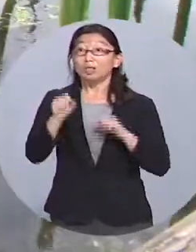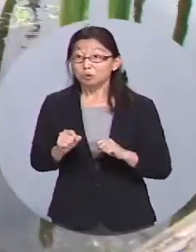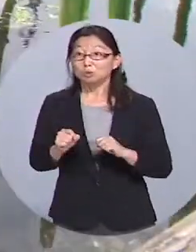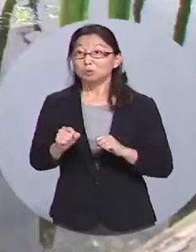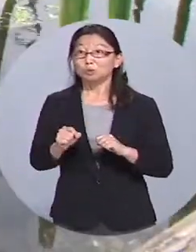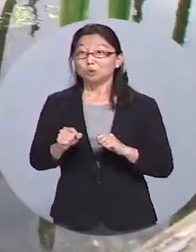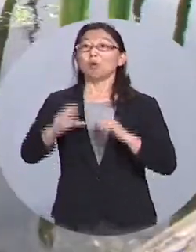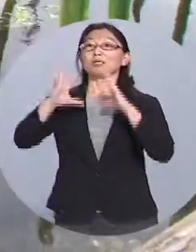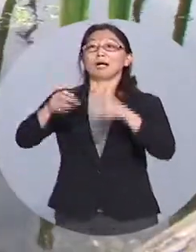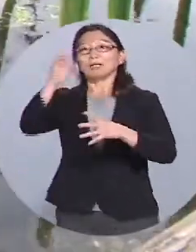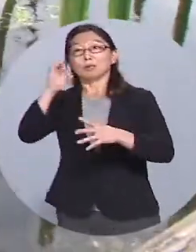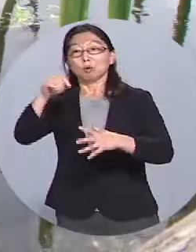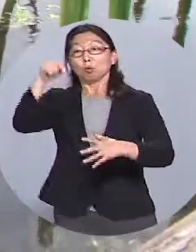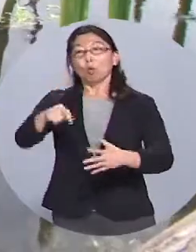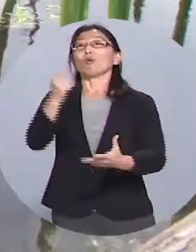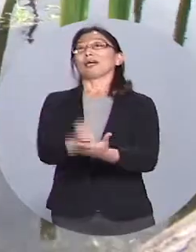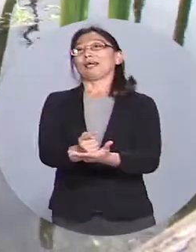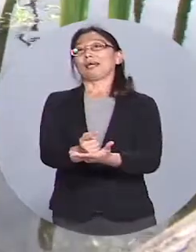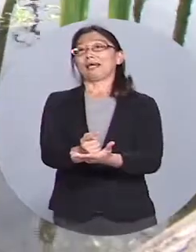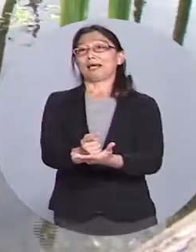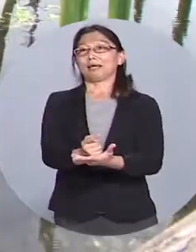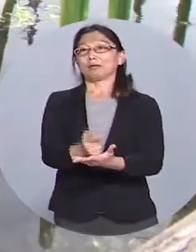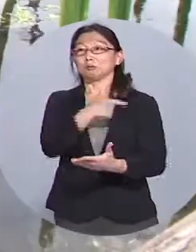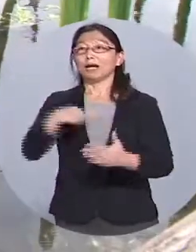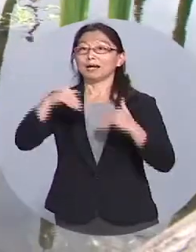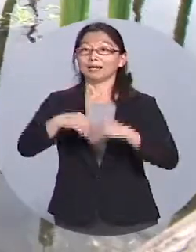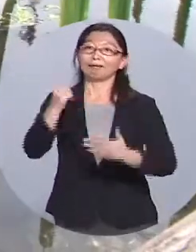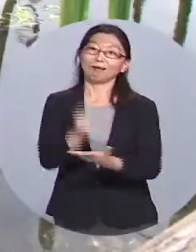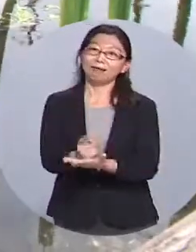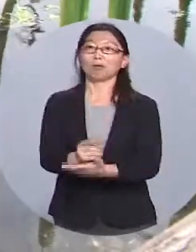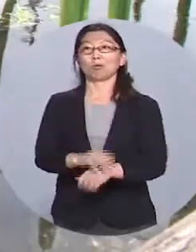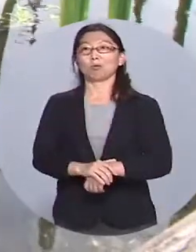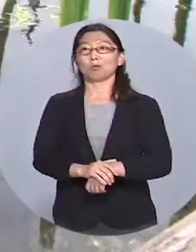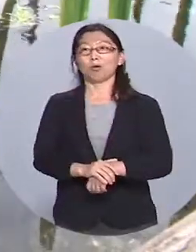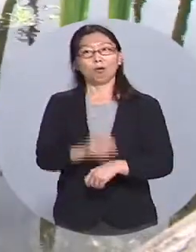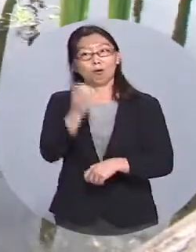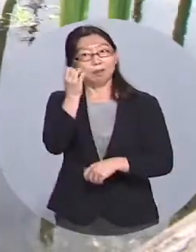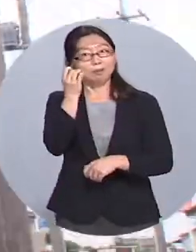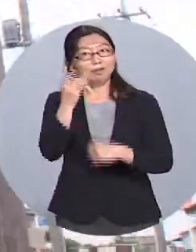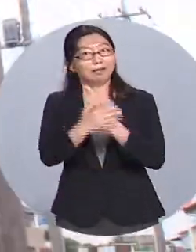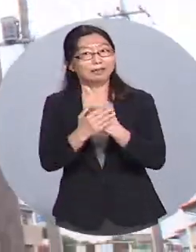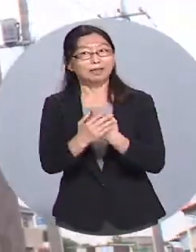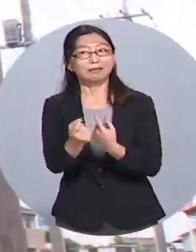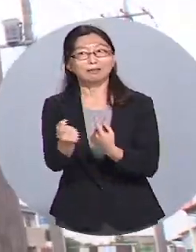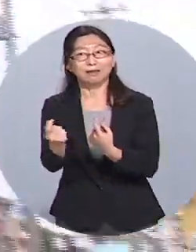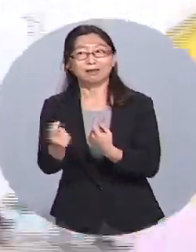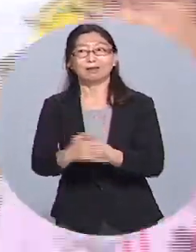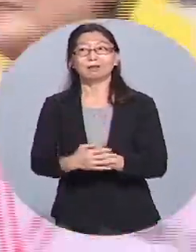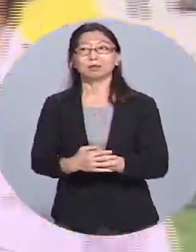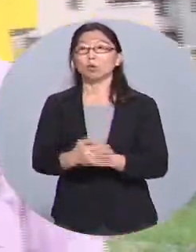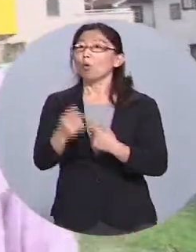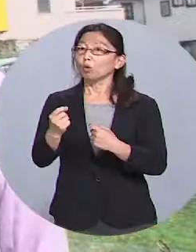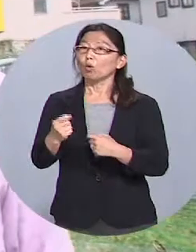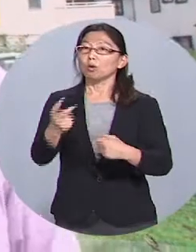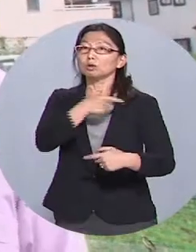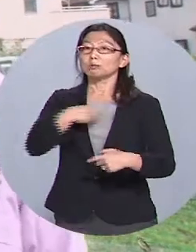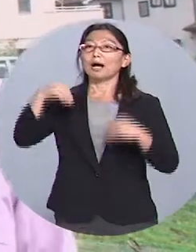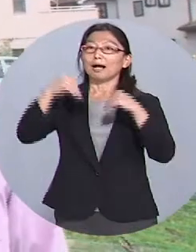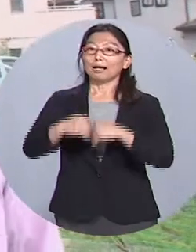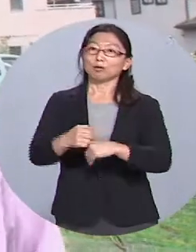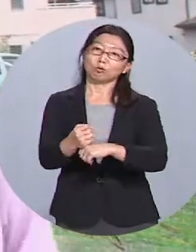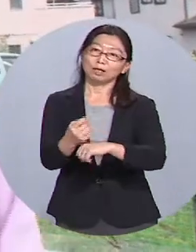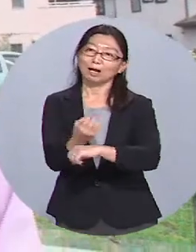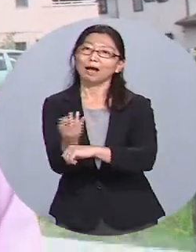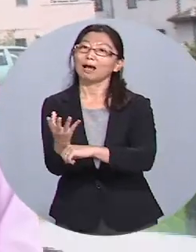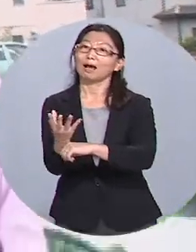世界でここだけです。 うわすごい、世界で熊谷だけ。 そう。 すごい、じゃあ貴重な魚なんですね。 熊谷の宝ですよ。 なるほ